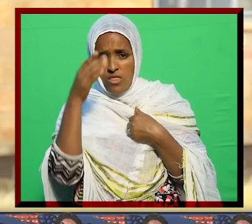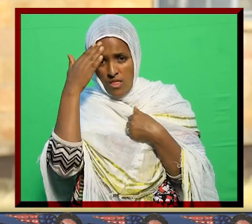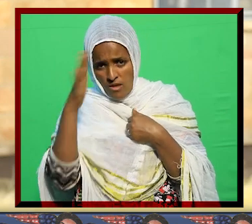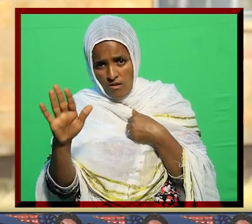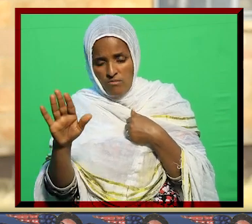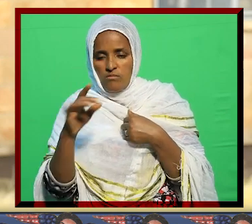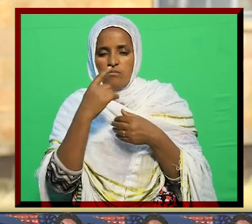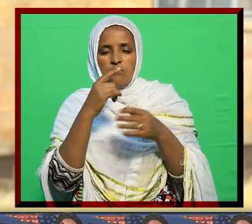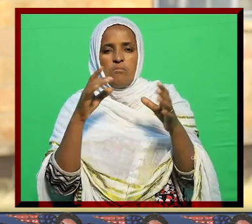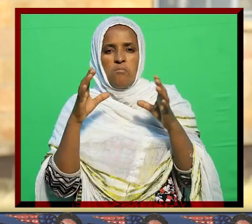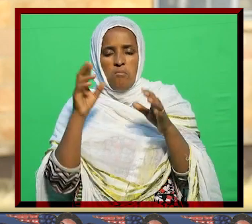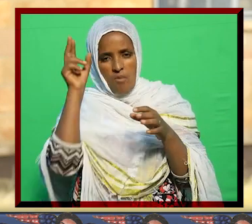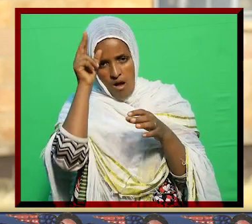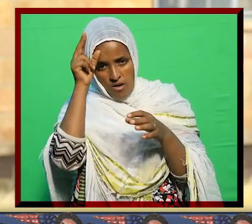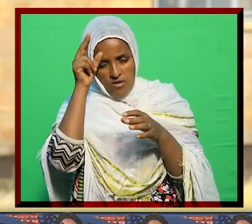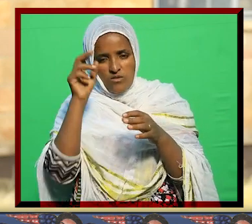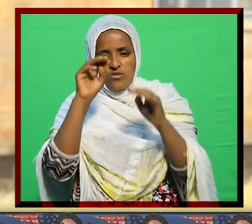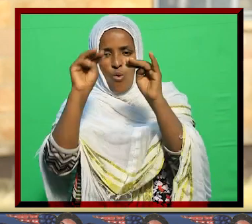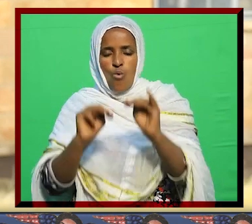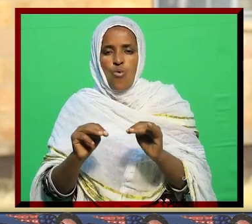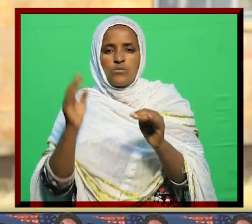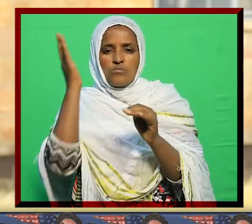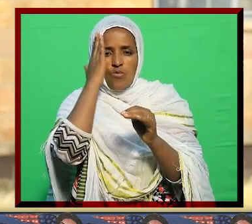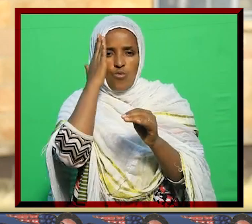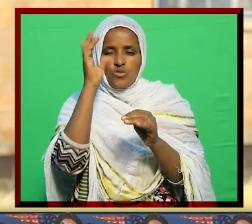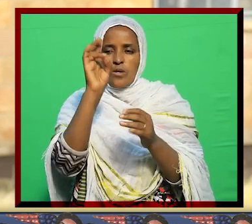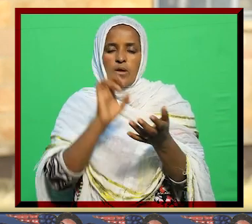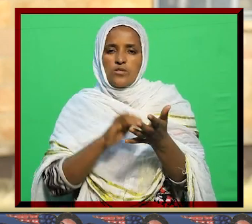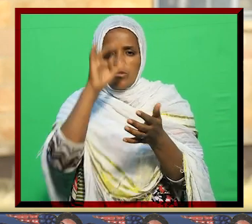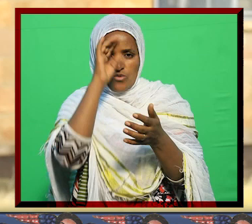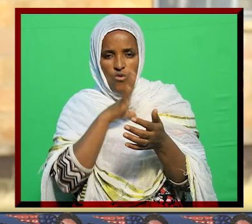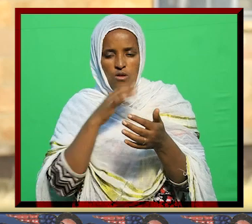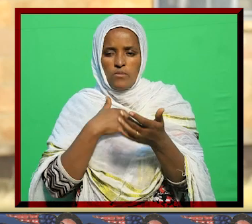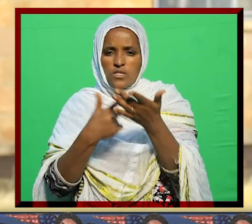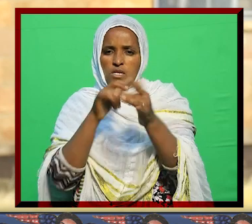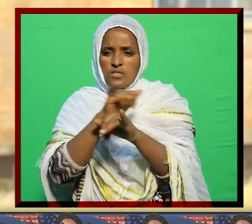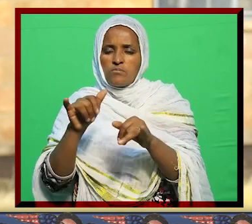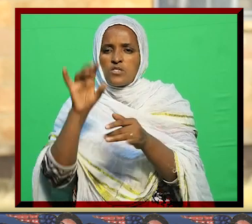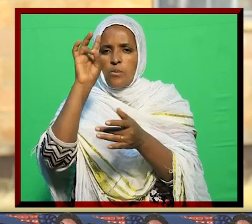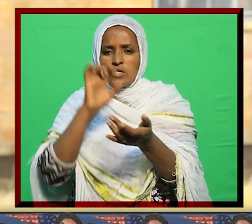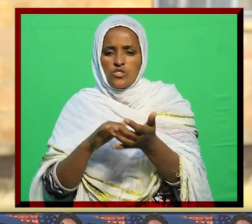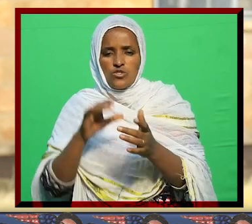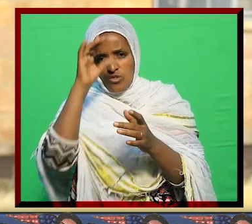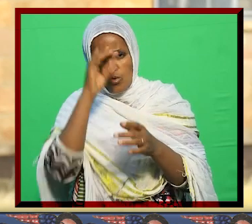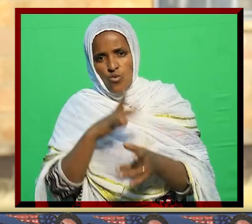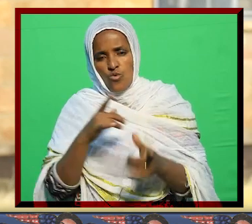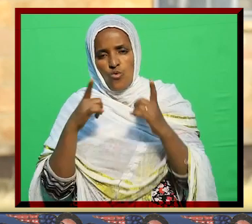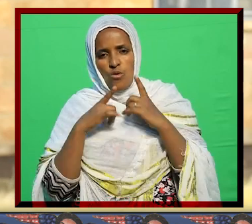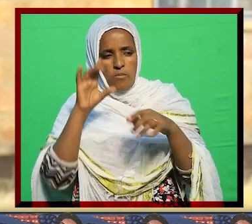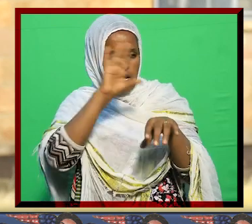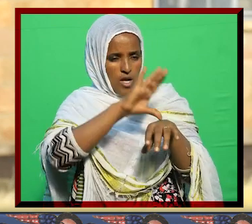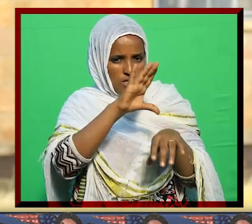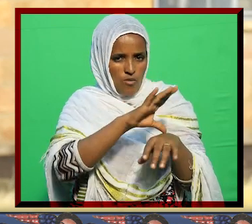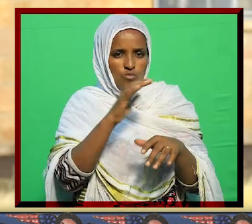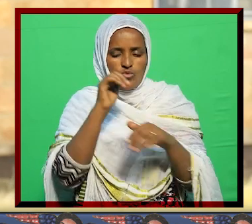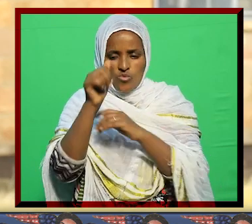ማታውቃቸው ለያምለክ ጎለባል በአልን ጣዖትን የማያመልኩ 7000 ሰው አለኝ እና በዚያ መልኩ እግዚአብሔር 7000 ሰው ይኖረዋል አለው